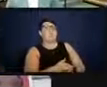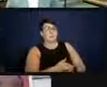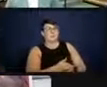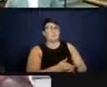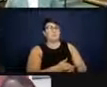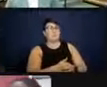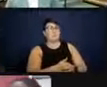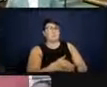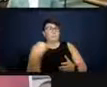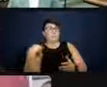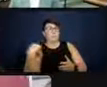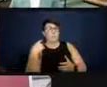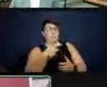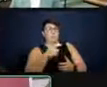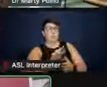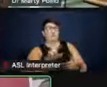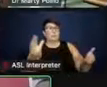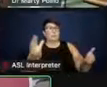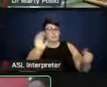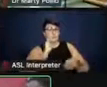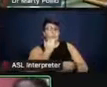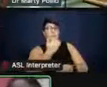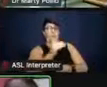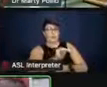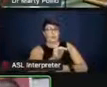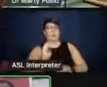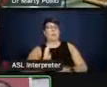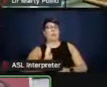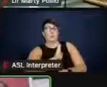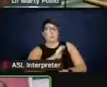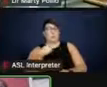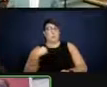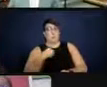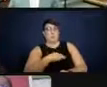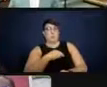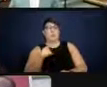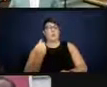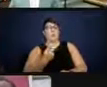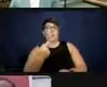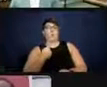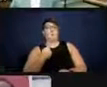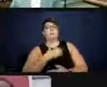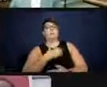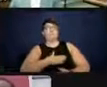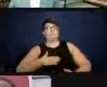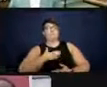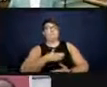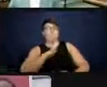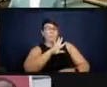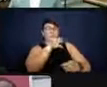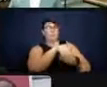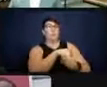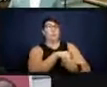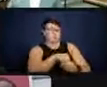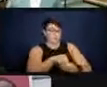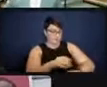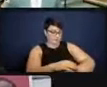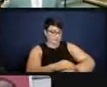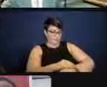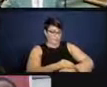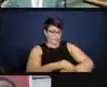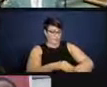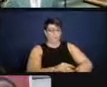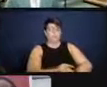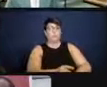معكم. شكرا حضرة رئيس مور. دكتور بوليو، مرحبا لكم. يسرني دائما أن أكون متواجد معكم هنا ونتحدث عن